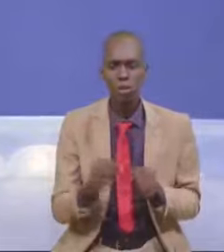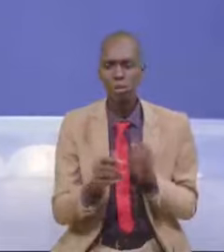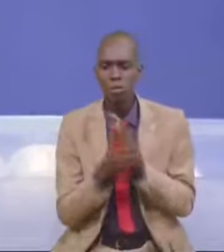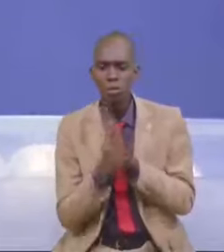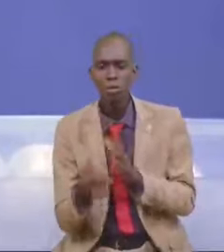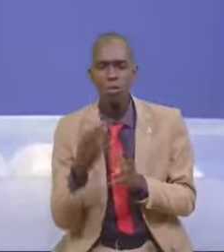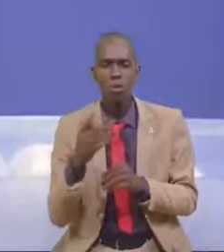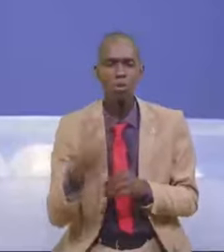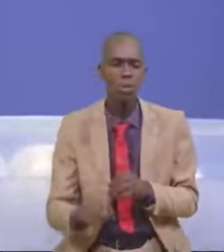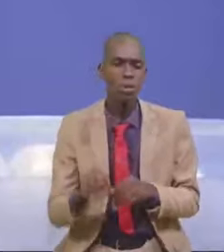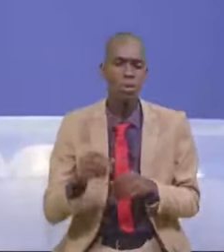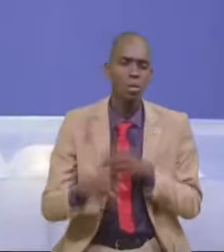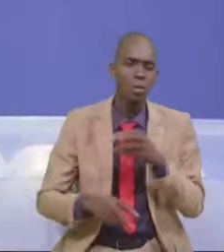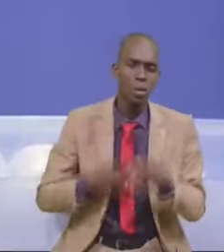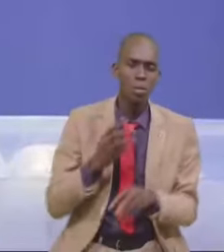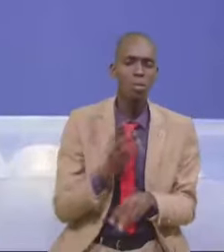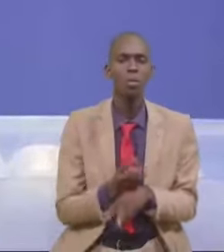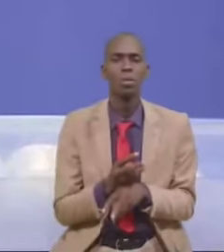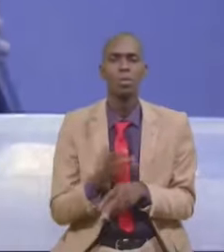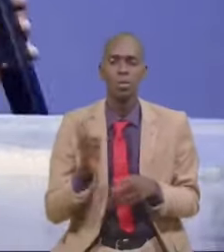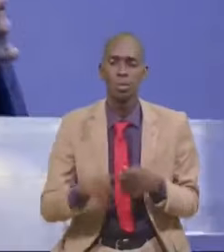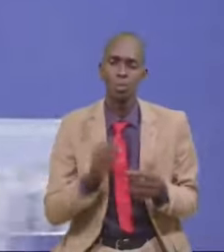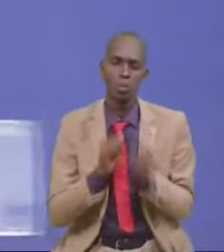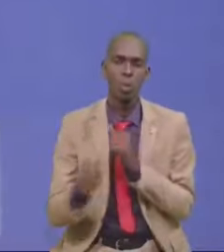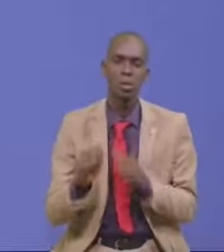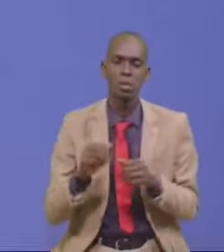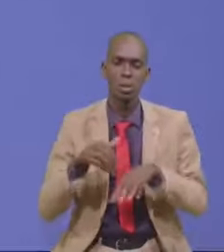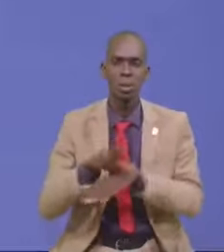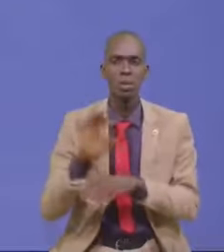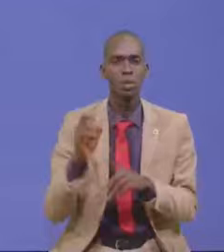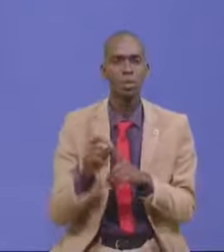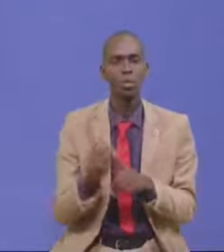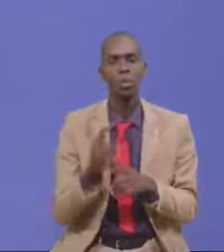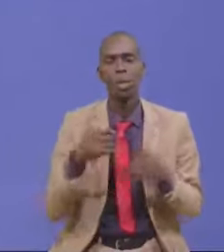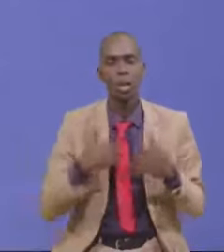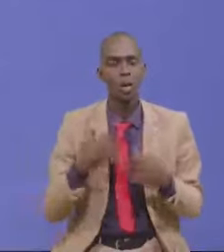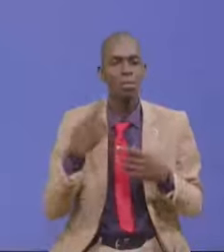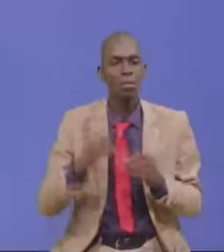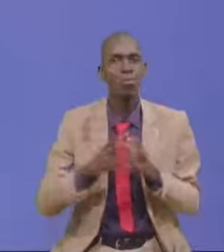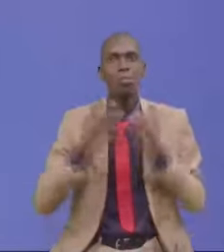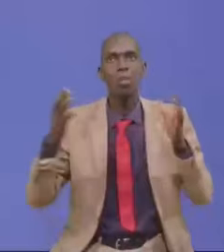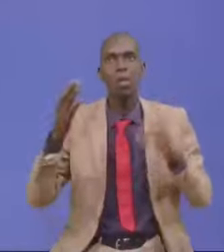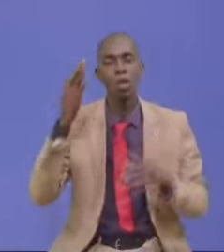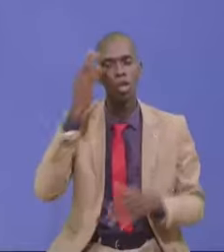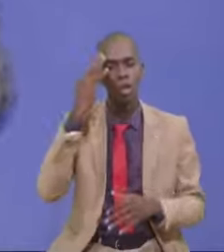Et qui sait utiliser toutes les méthodes pour transmettre ce qu'il a de chaud dans la tête.